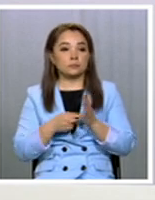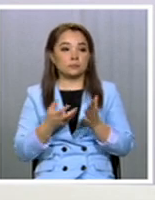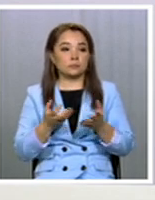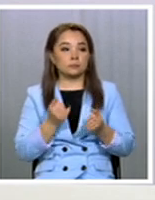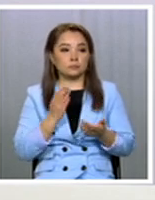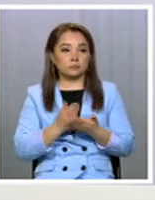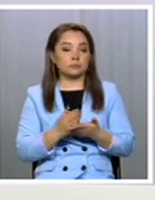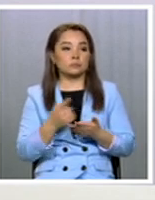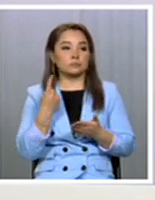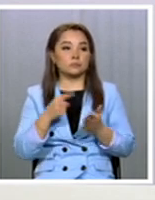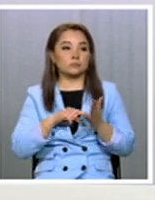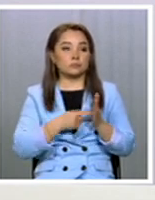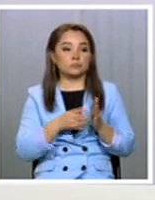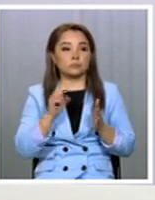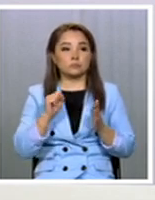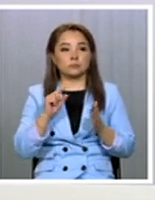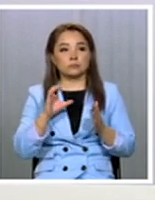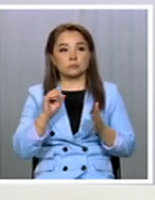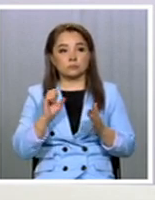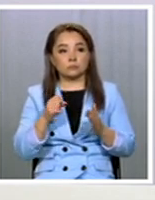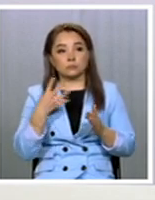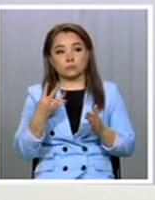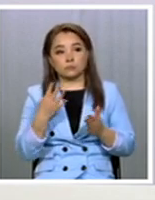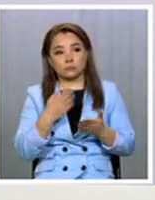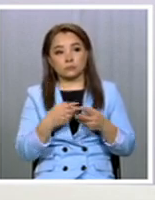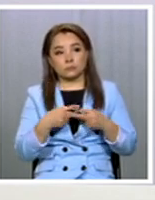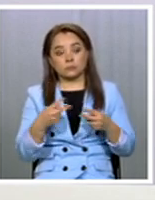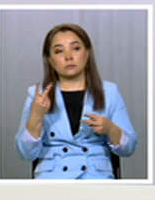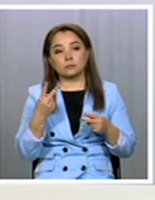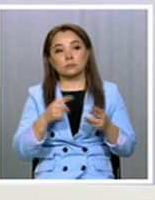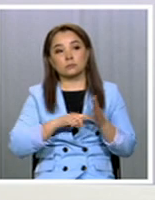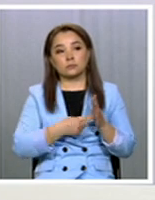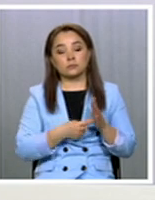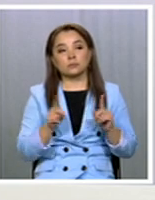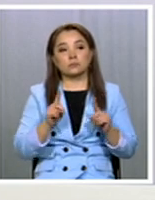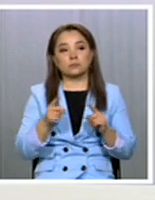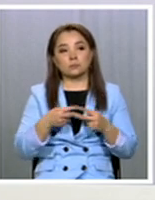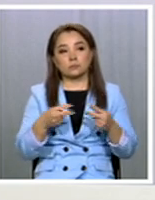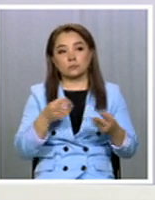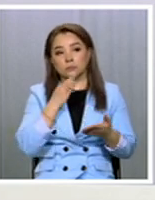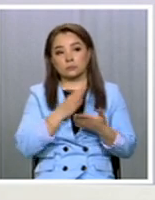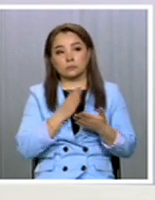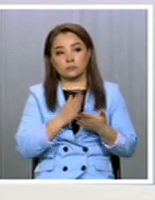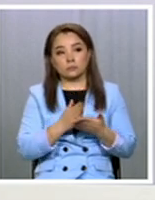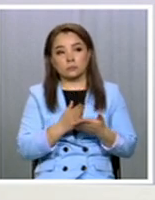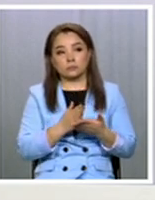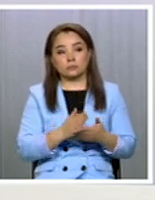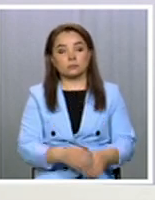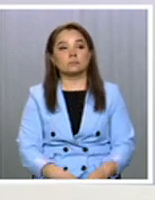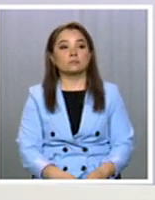бір нүктенің абсциссасы 4-ке тең, екінші нүктенің абсциссасы неге тең?